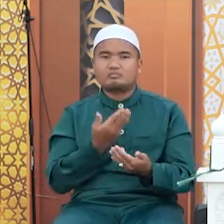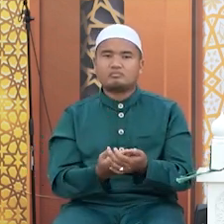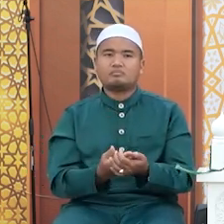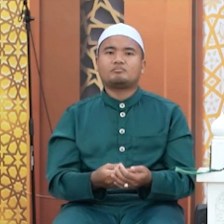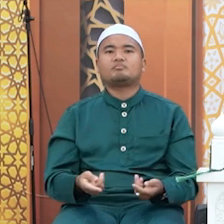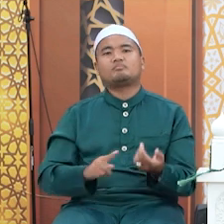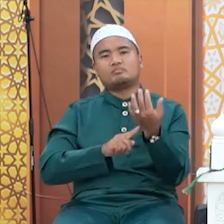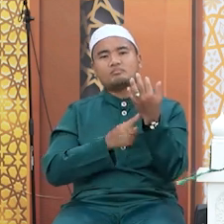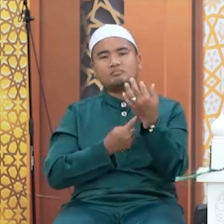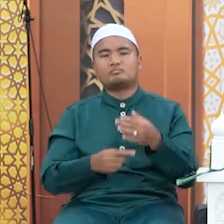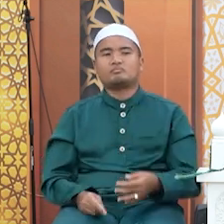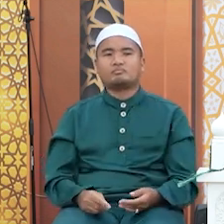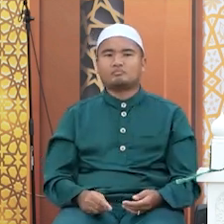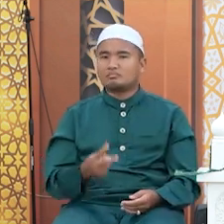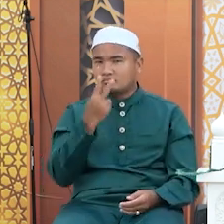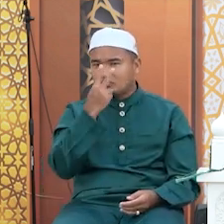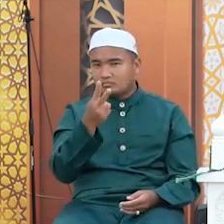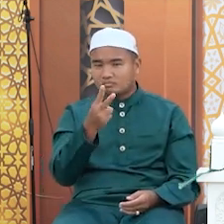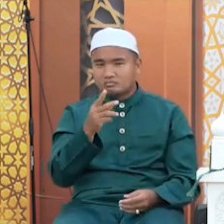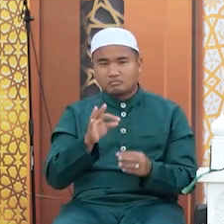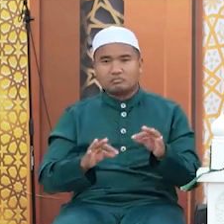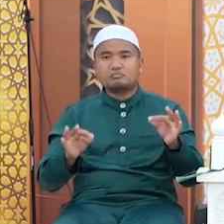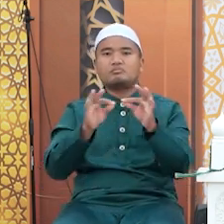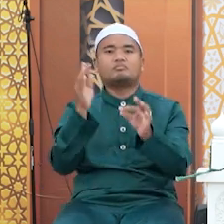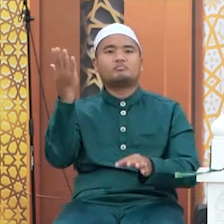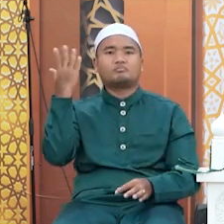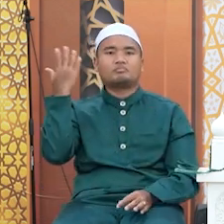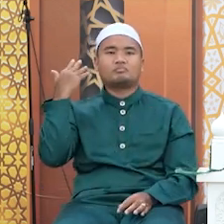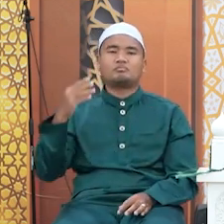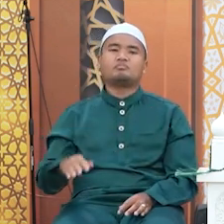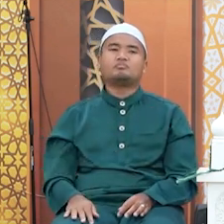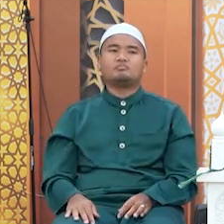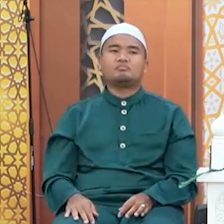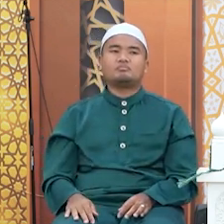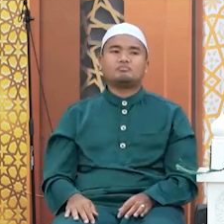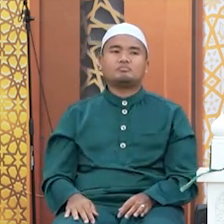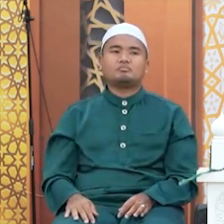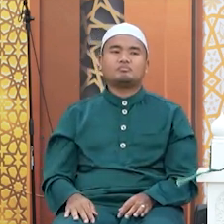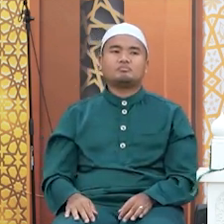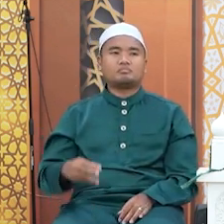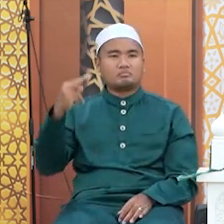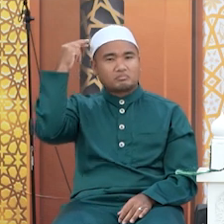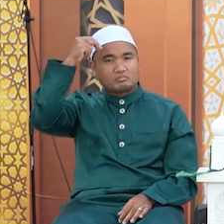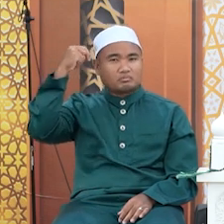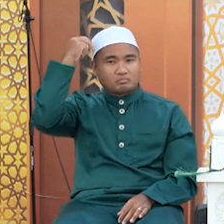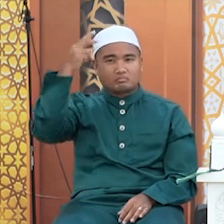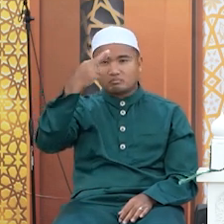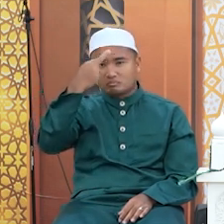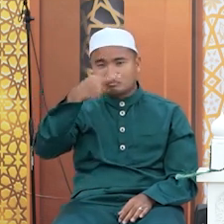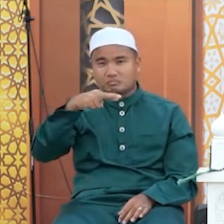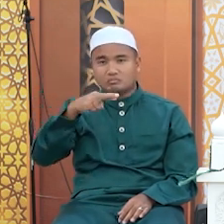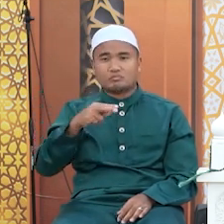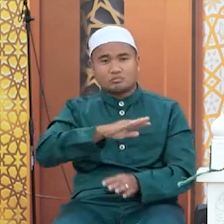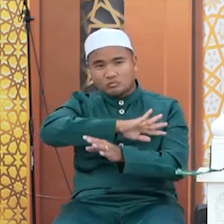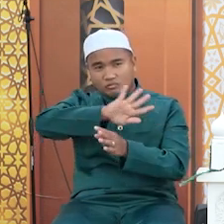Tuan-tuan tengok. Sejarah itulah keadaan. Nabi rahmat ni kita tengok, umat dia kasih semua